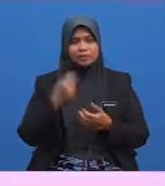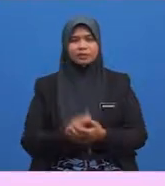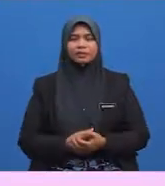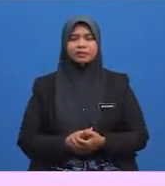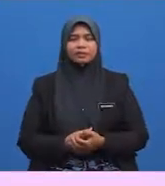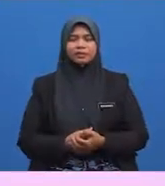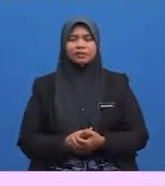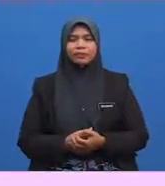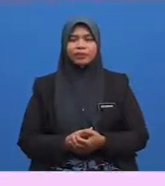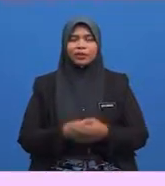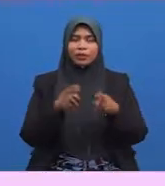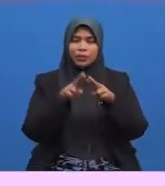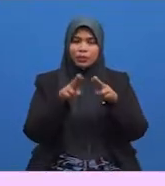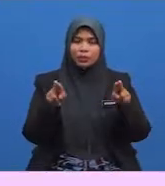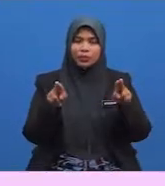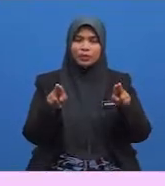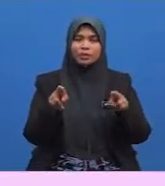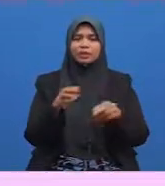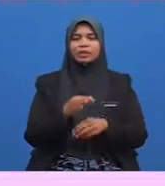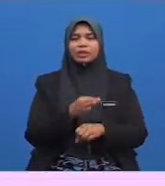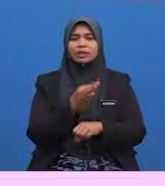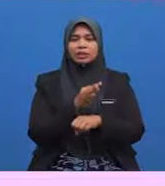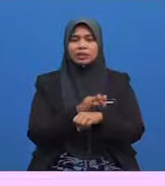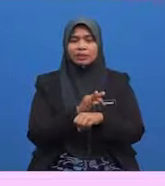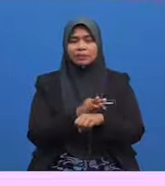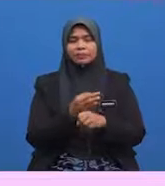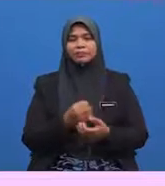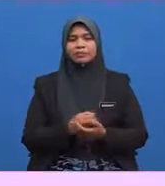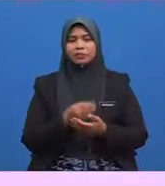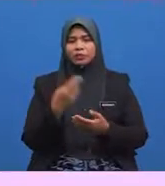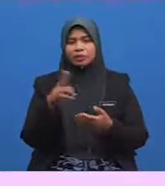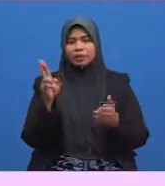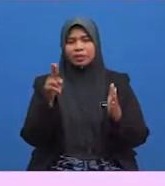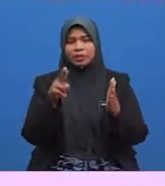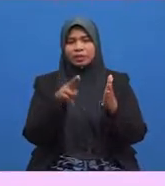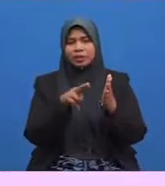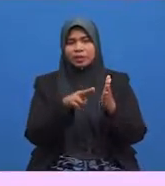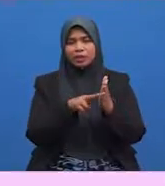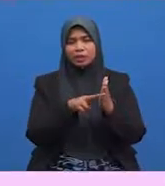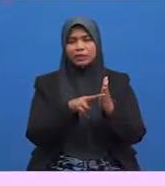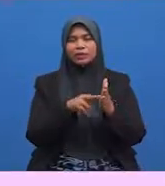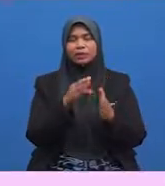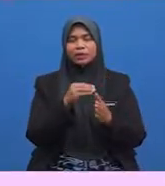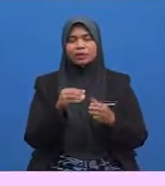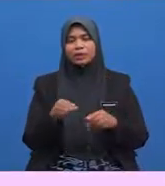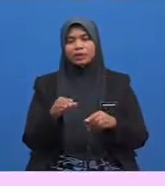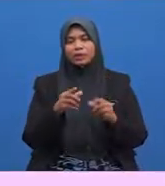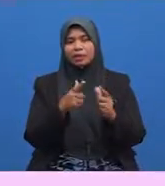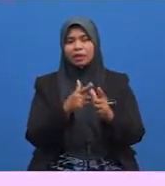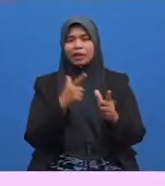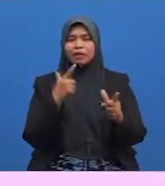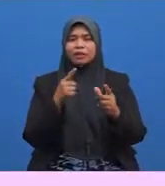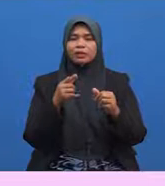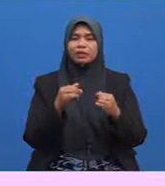dan diameter telah direkodkan dan laju terakhir adalah nilai lilitan bahagi